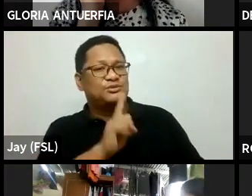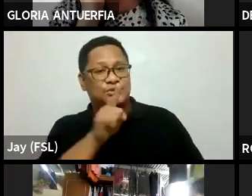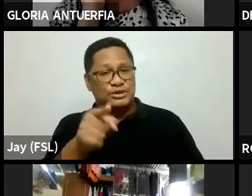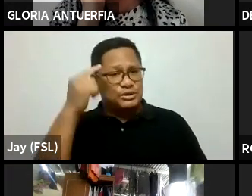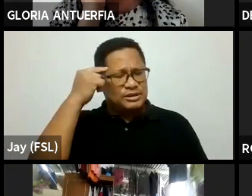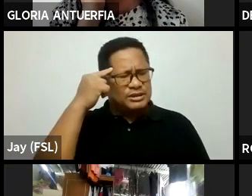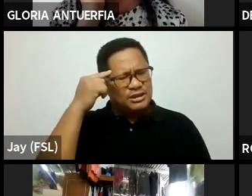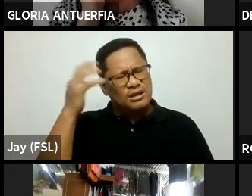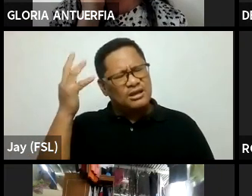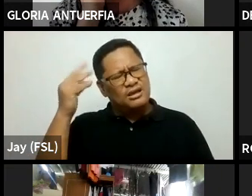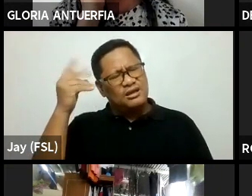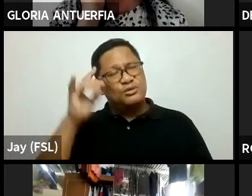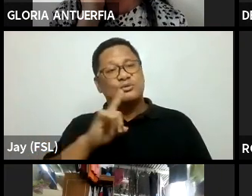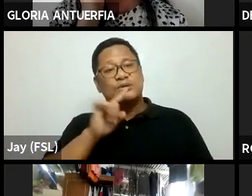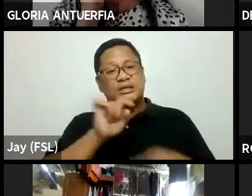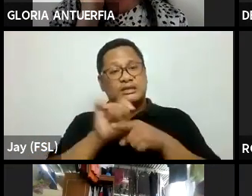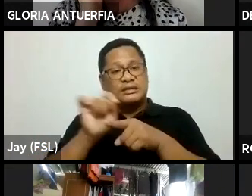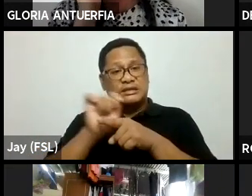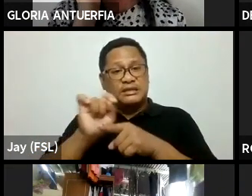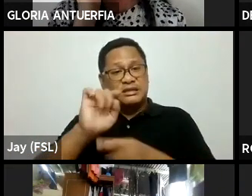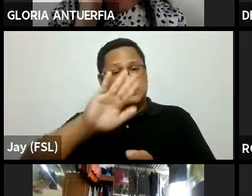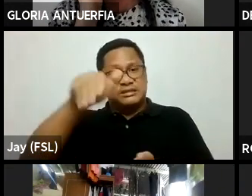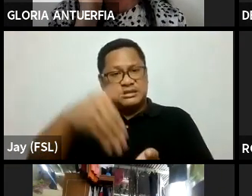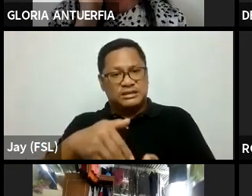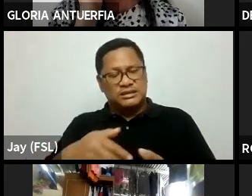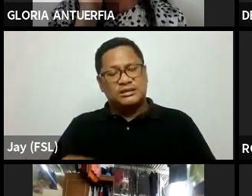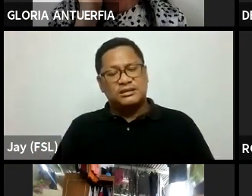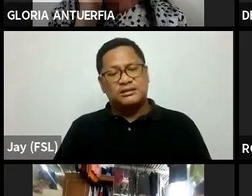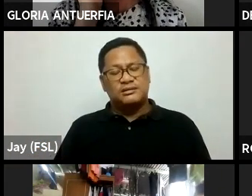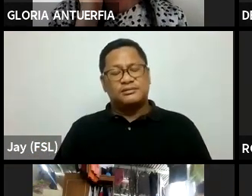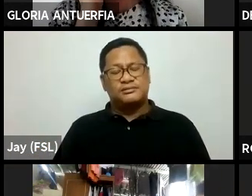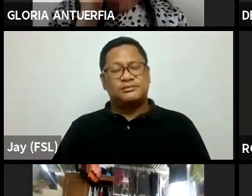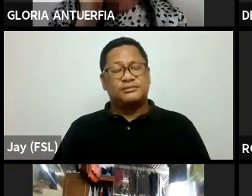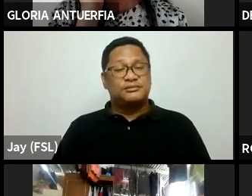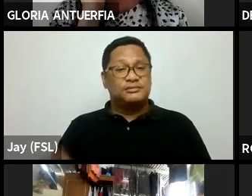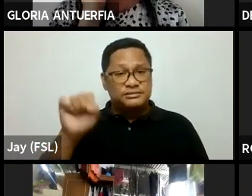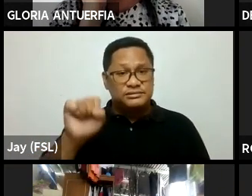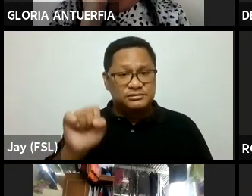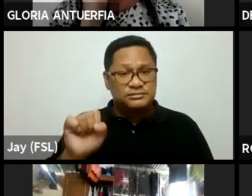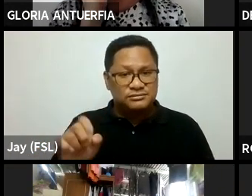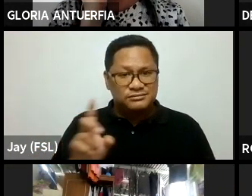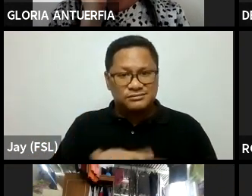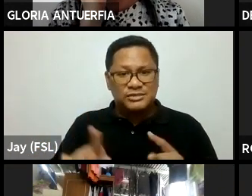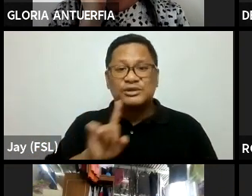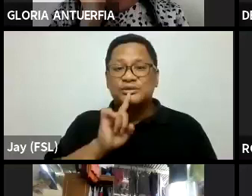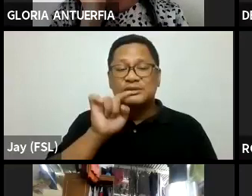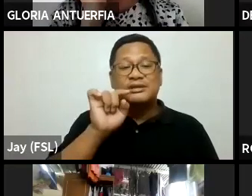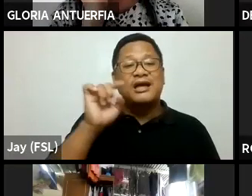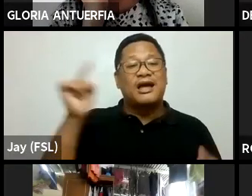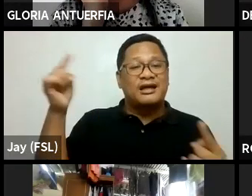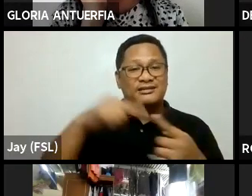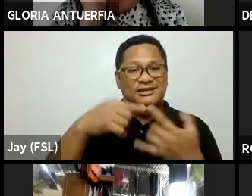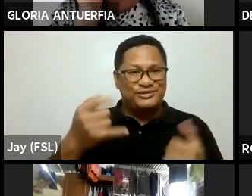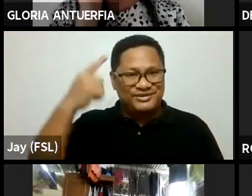of parang training center? Yes. Training center. Oh, pero hanggang ngayon dream pa din siya.